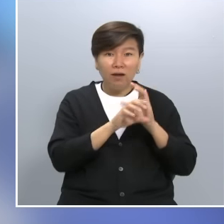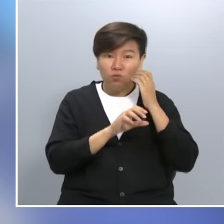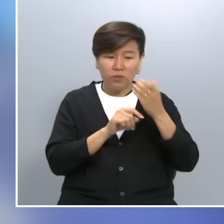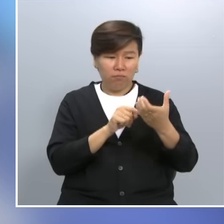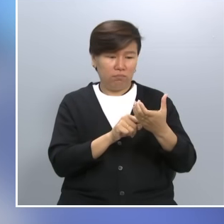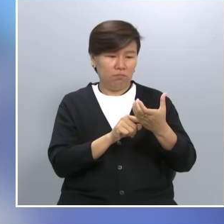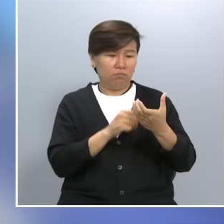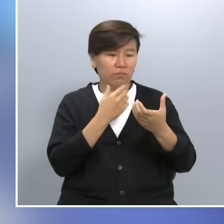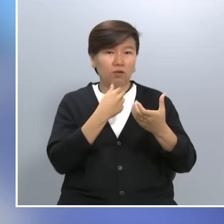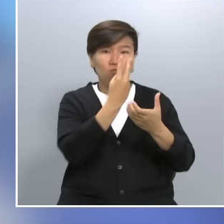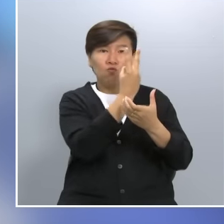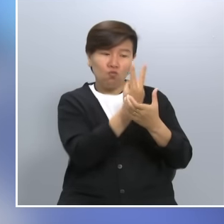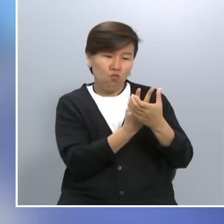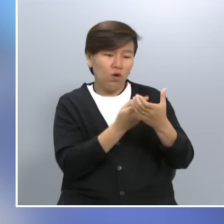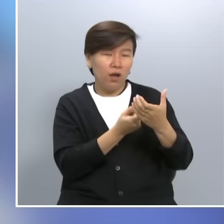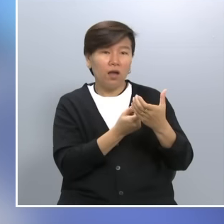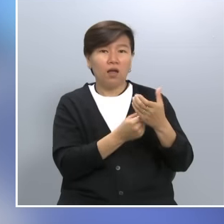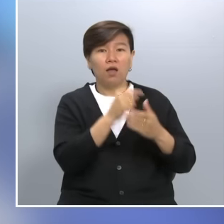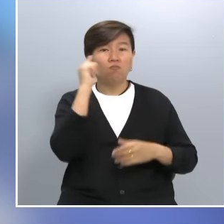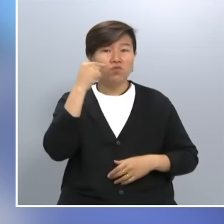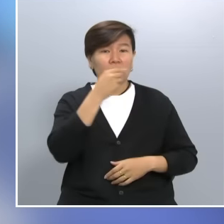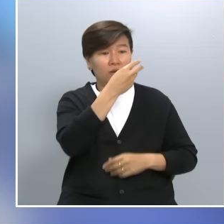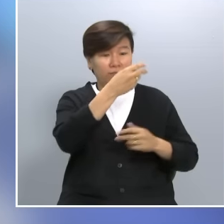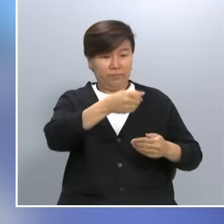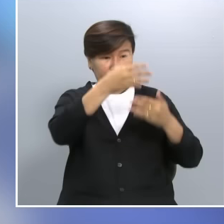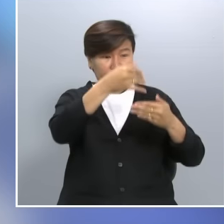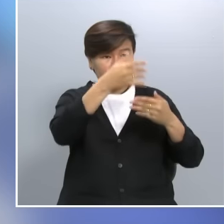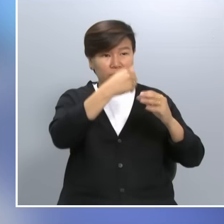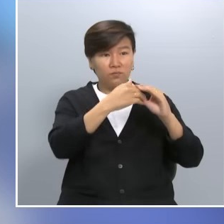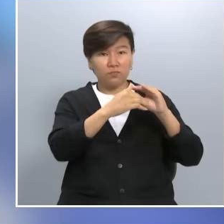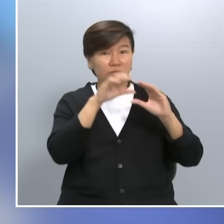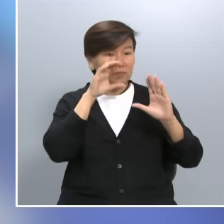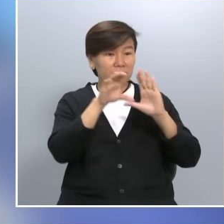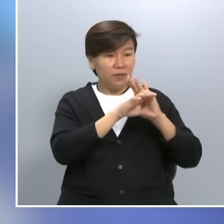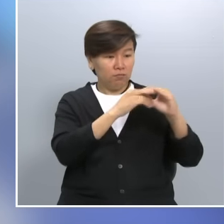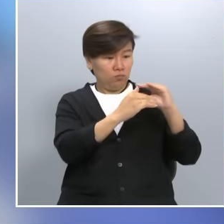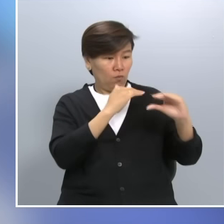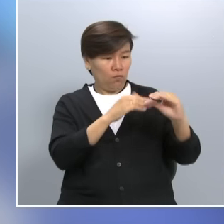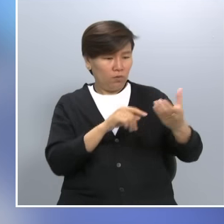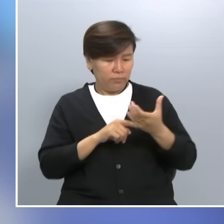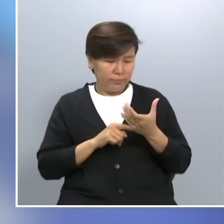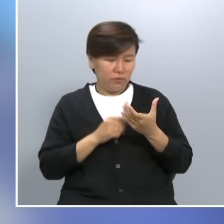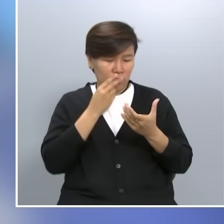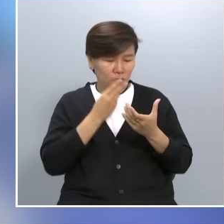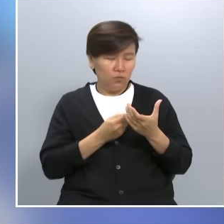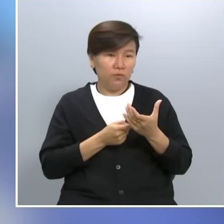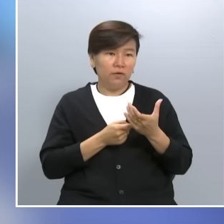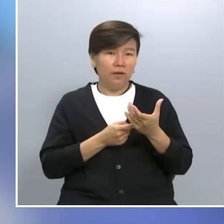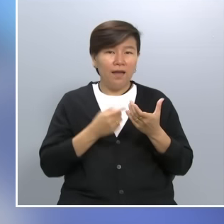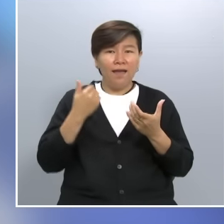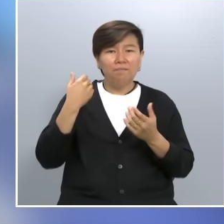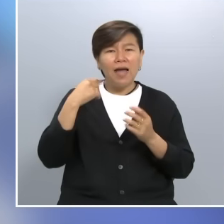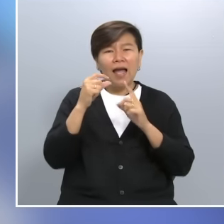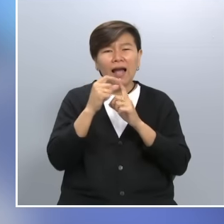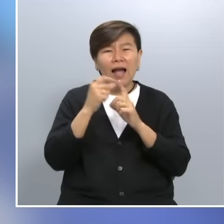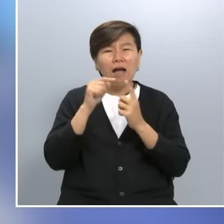คู่แล้วฝ่ายหญิงก็ส่งแชทบทสนทนาที่คุยกับแฟนของเธอมาให้ดูด้วยเขาเรียกแทนกันว่าที่รักคะที่